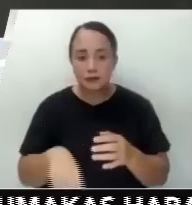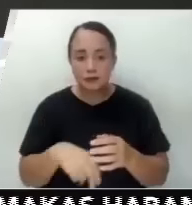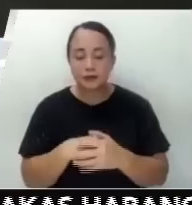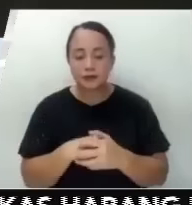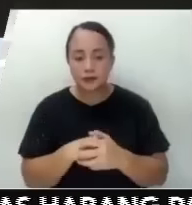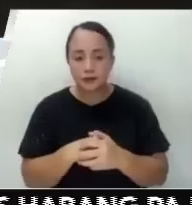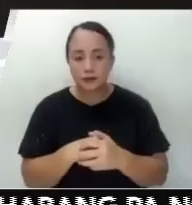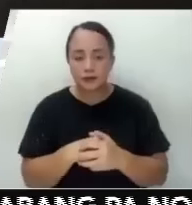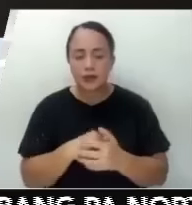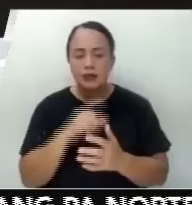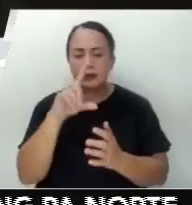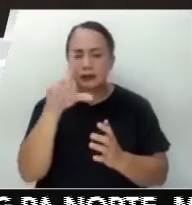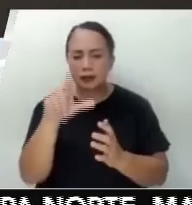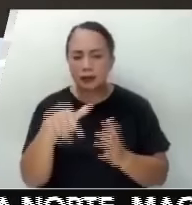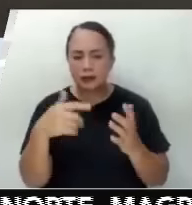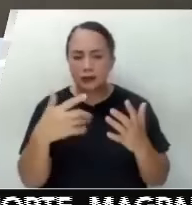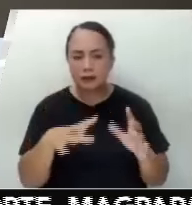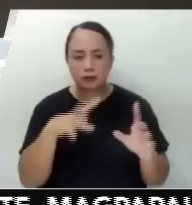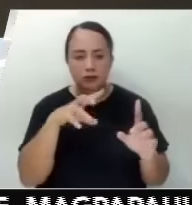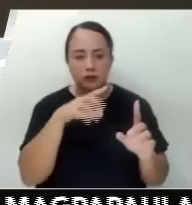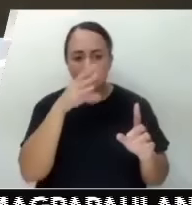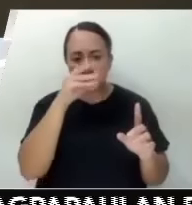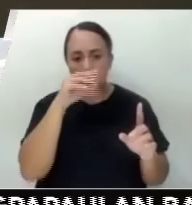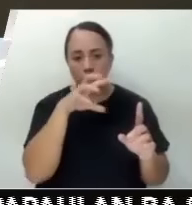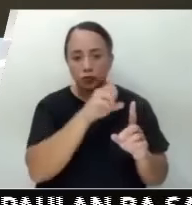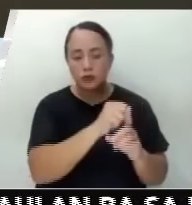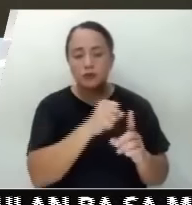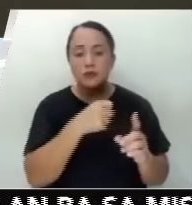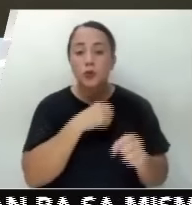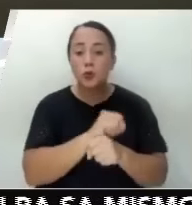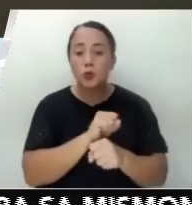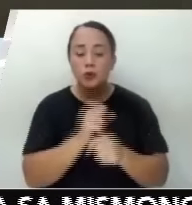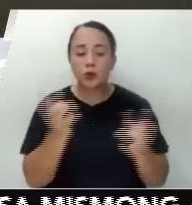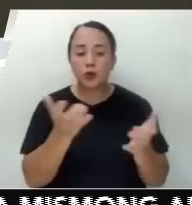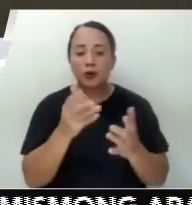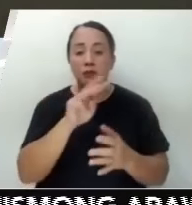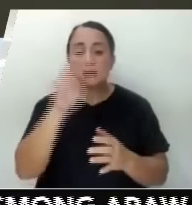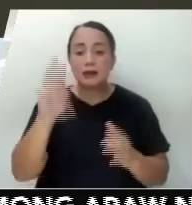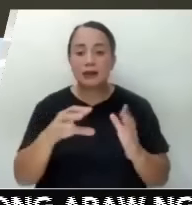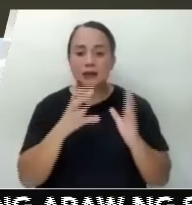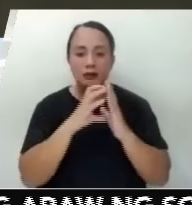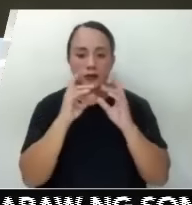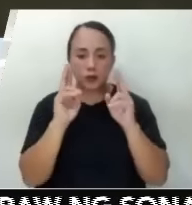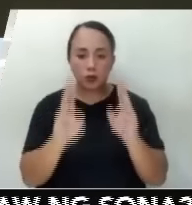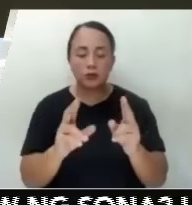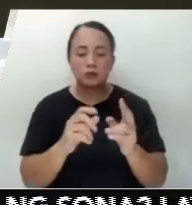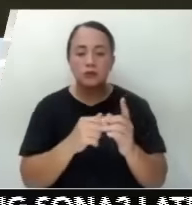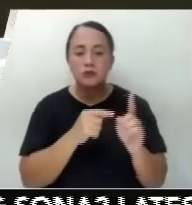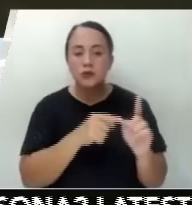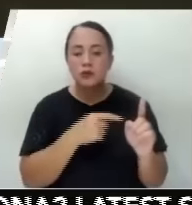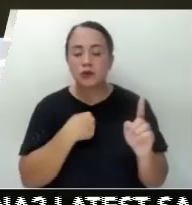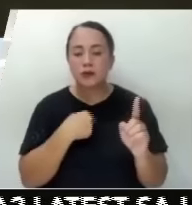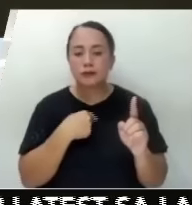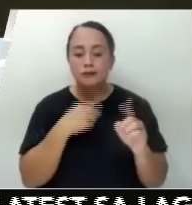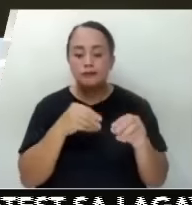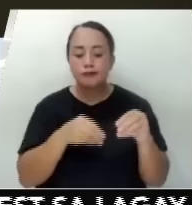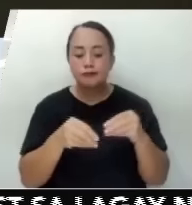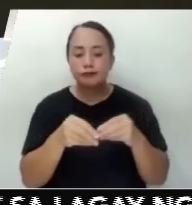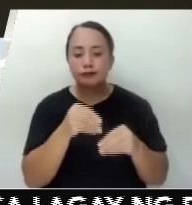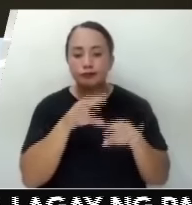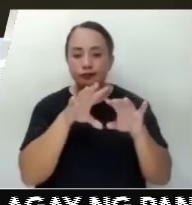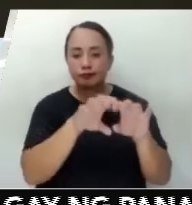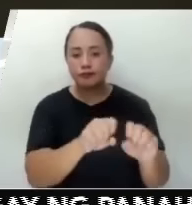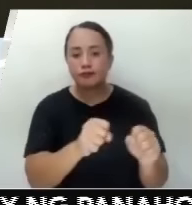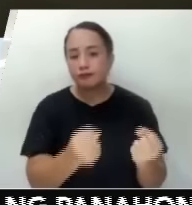Maya-maya, hinuli ang lalaki na empleyado pala ng Manila City Hall. Subject siya ng entrapment operation ng Special Mayor's Reaction